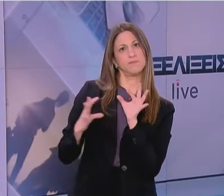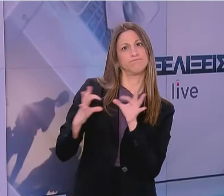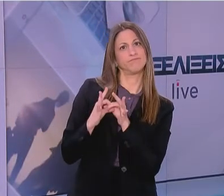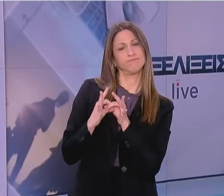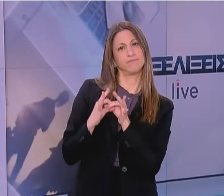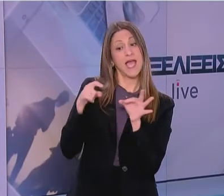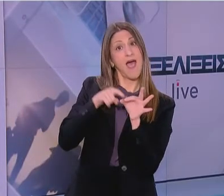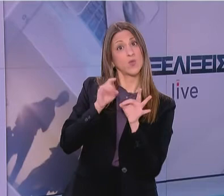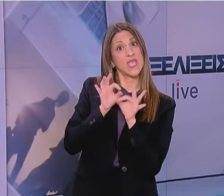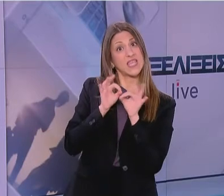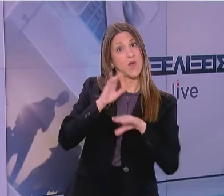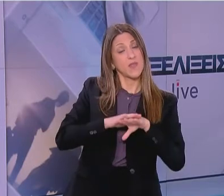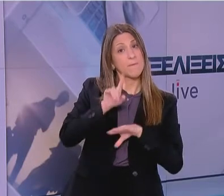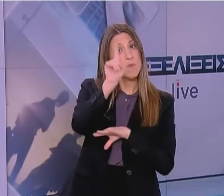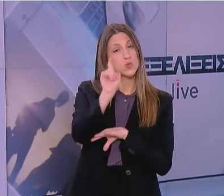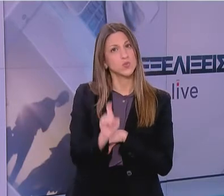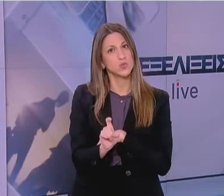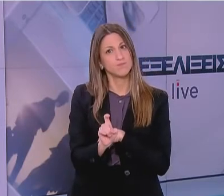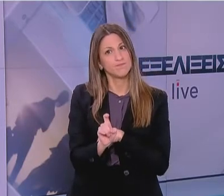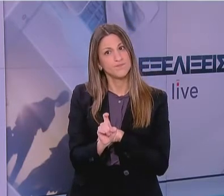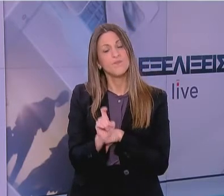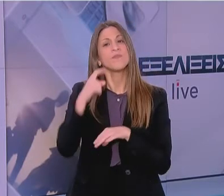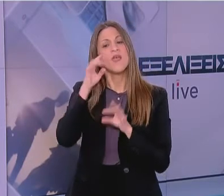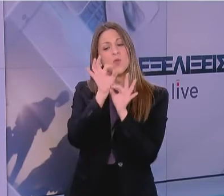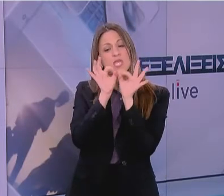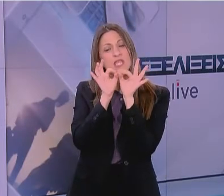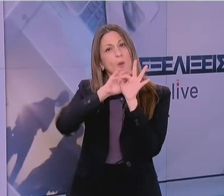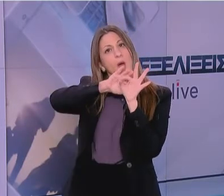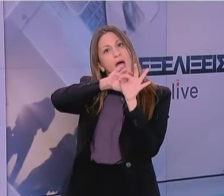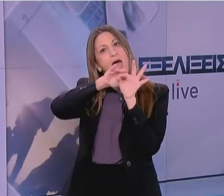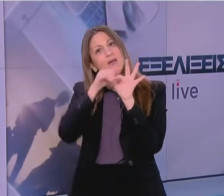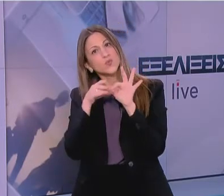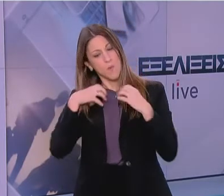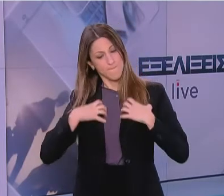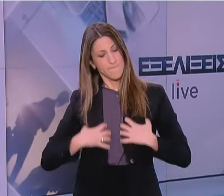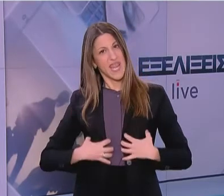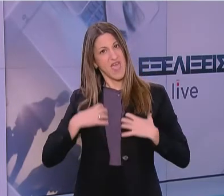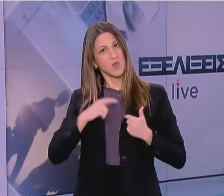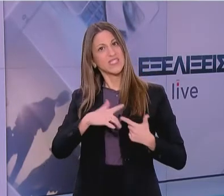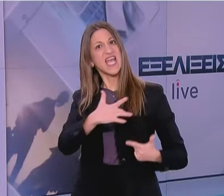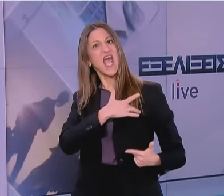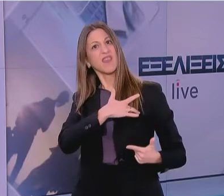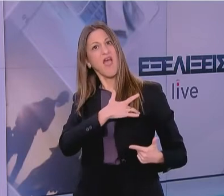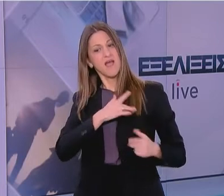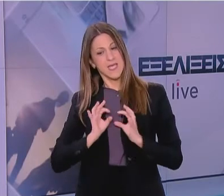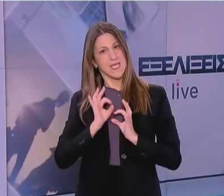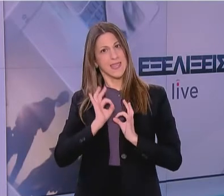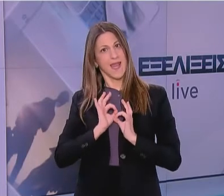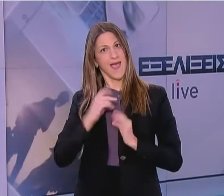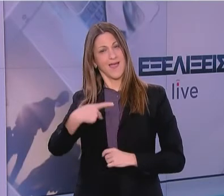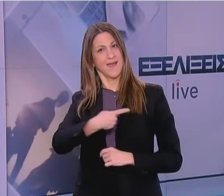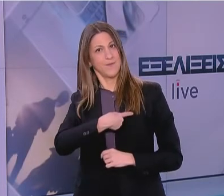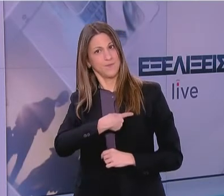μας. Η πόρτα αυτή ουσιαστικά βρίσκεται στην εξωτερική επιφάνεια των κυττάρων του πνεύμονα και της καρδιάς. Παραλλαγές στο γονίδιο